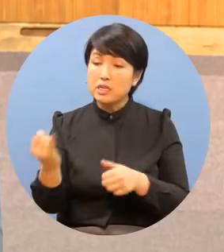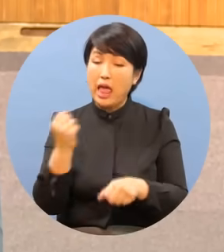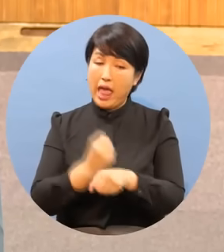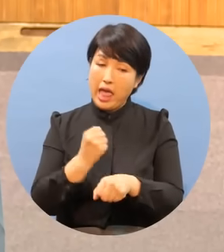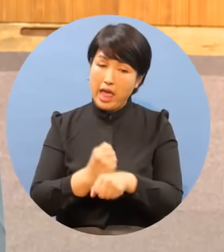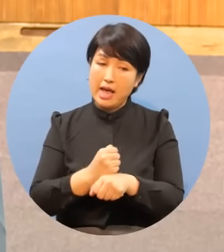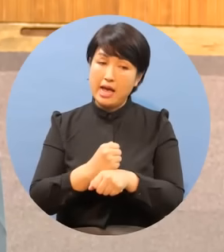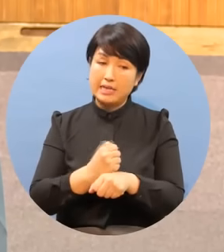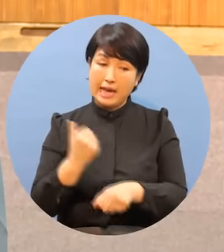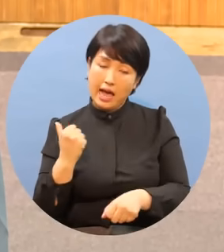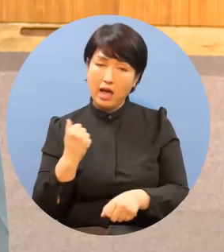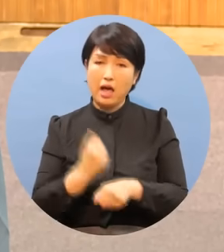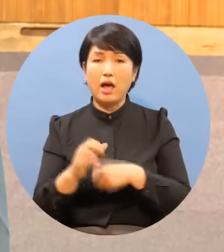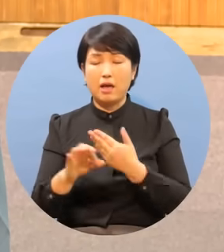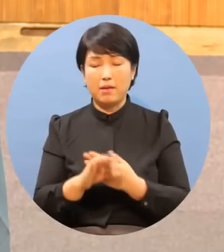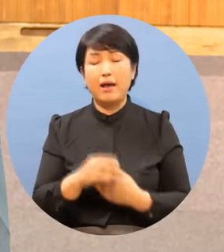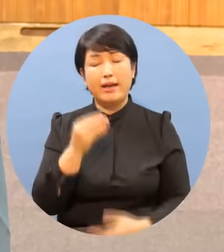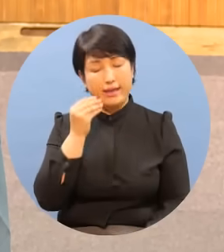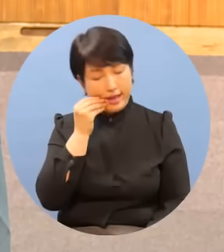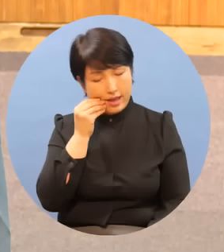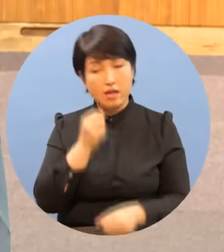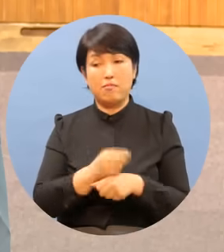대로 하면 간단하지.